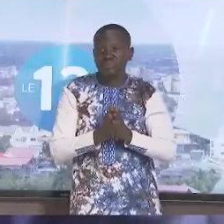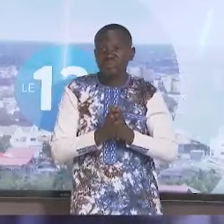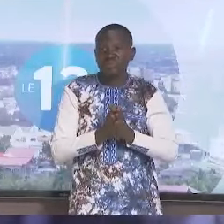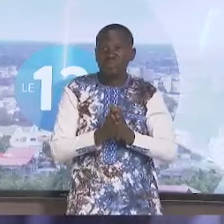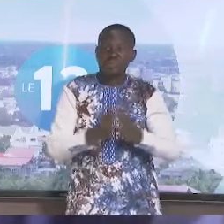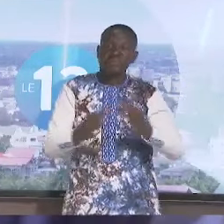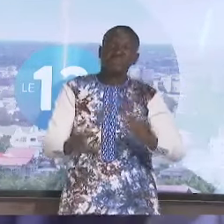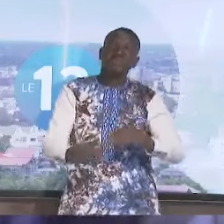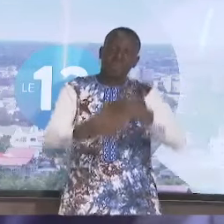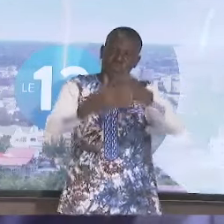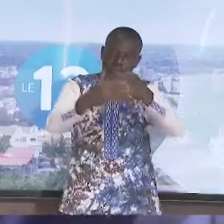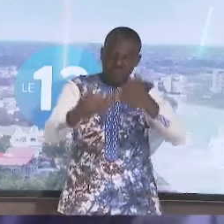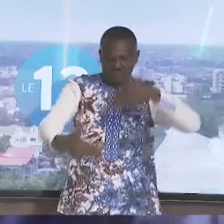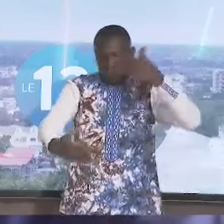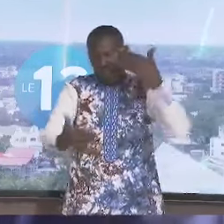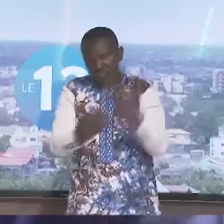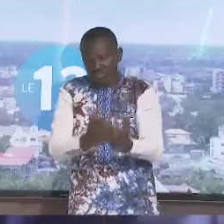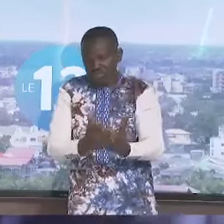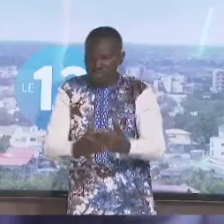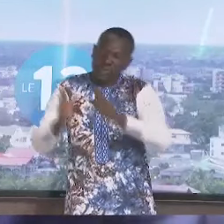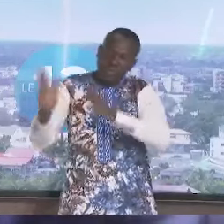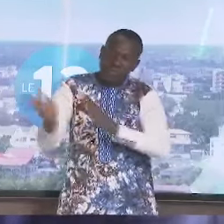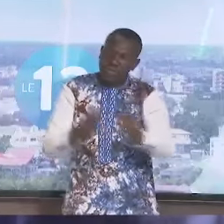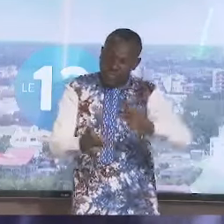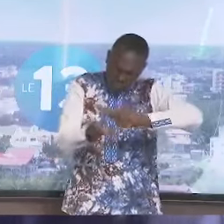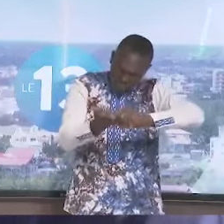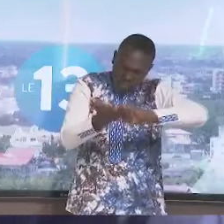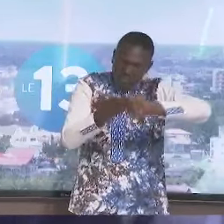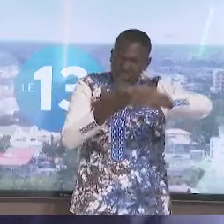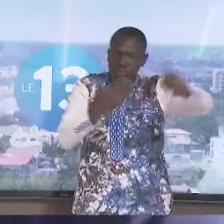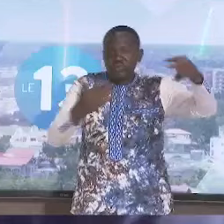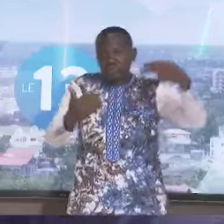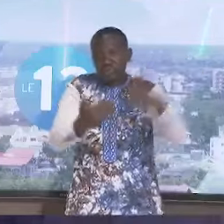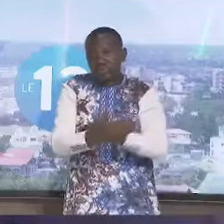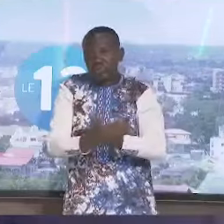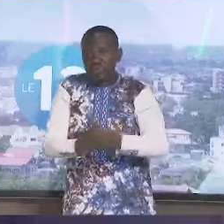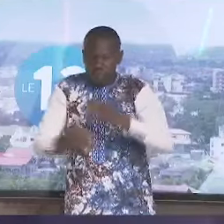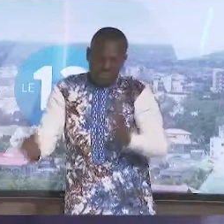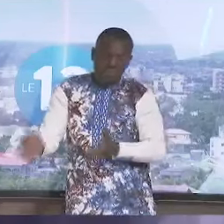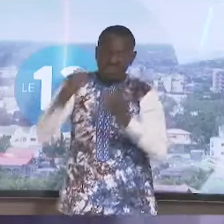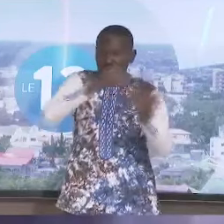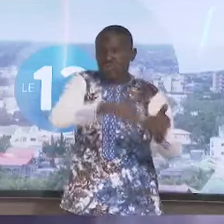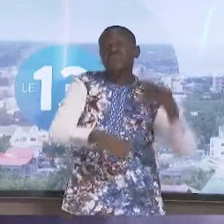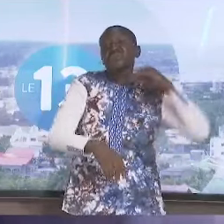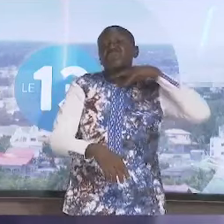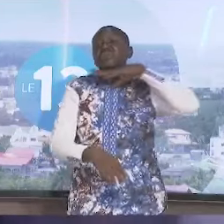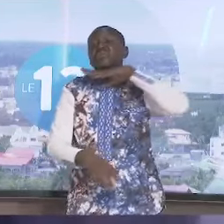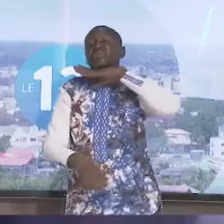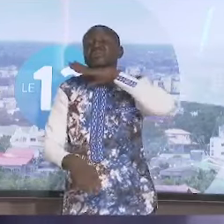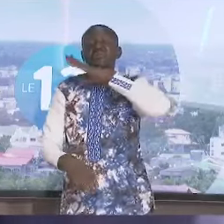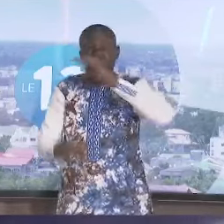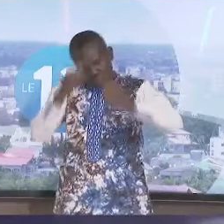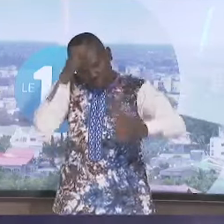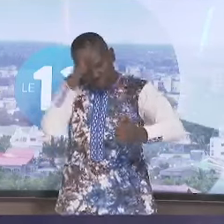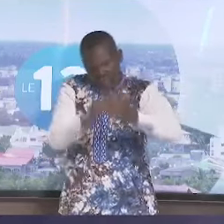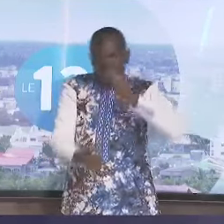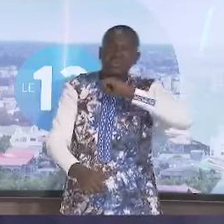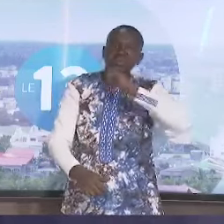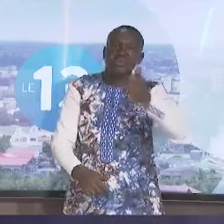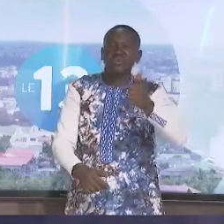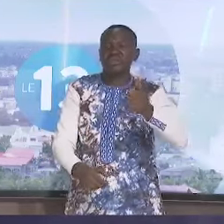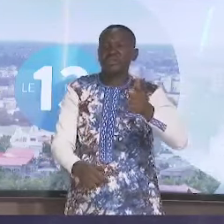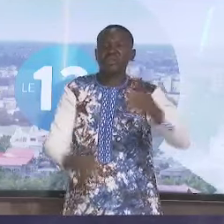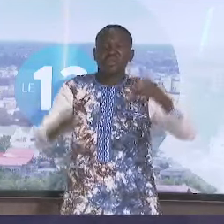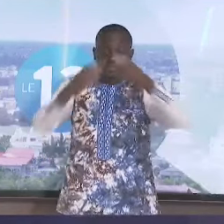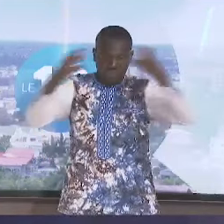Avant, le coin était bien aménagé. Et nous venions déverser les ordures sans souci. Il y avait des bacs à